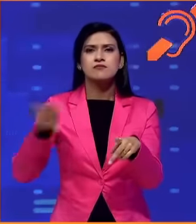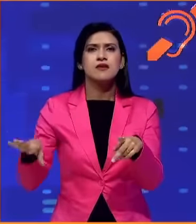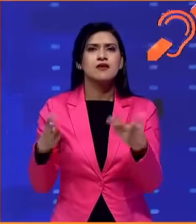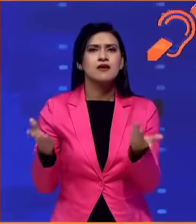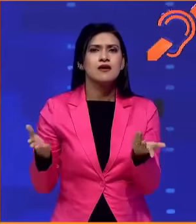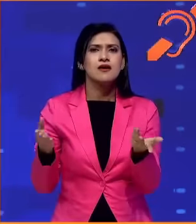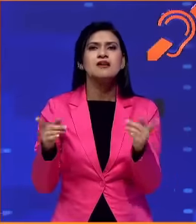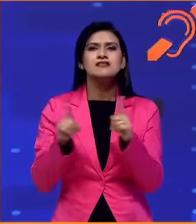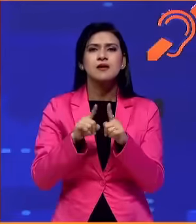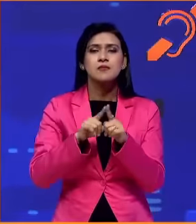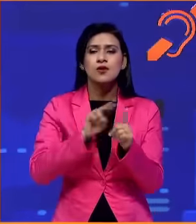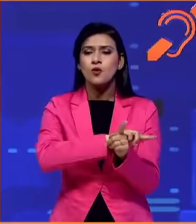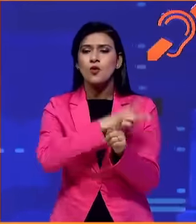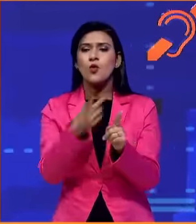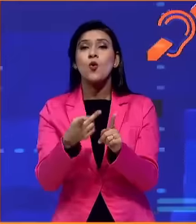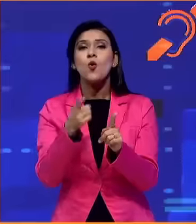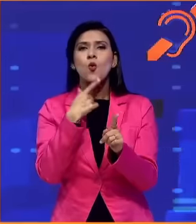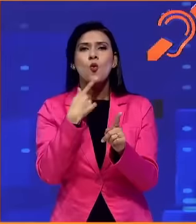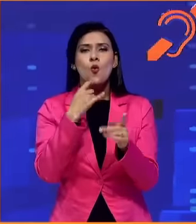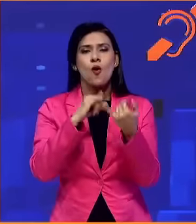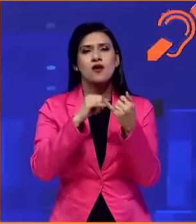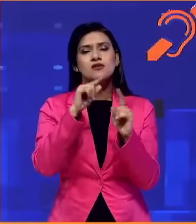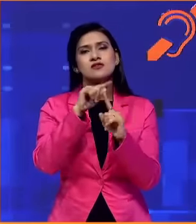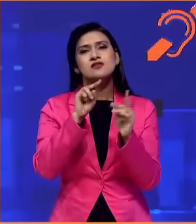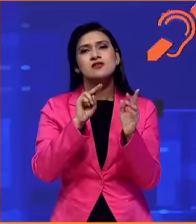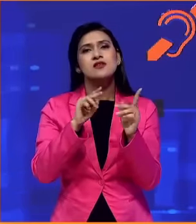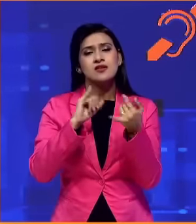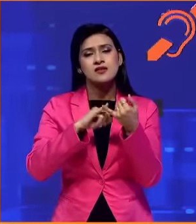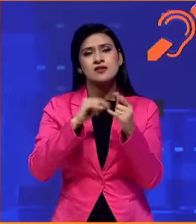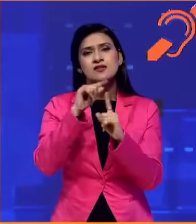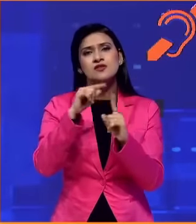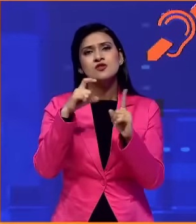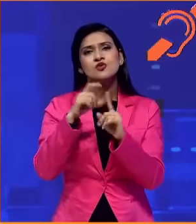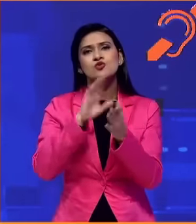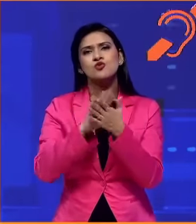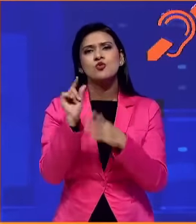है,वह विद्रोहकररहेहैं।देखिए,राजनीतिमें